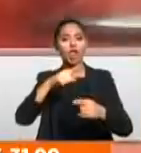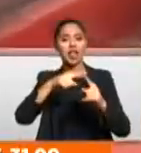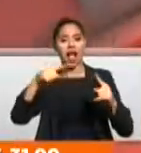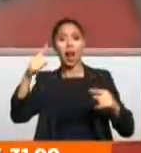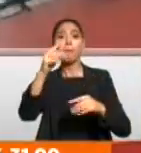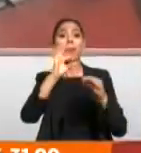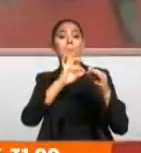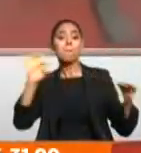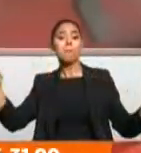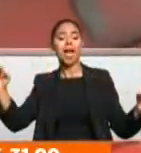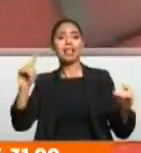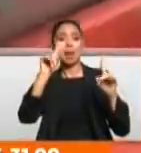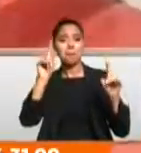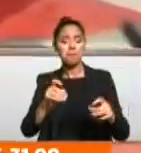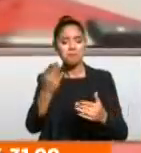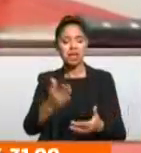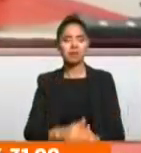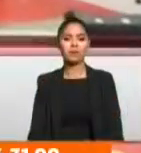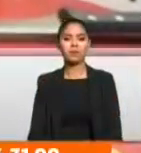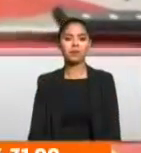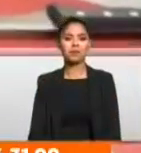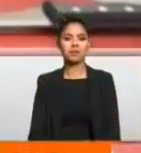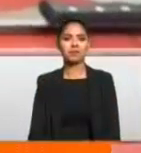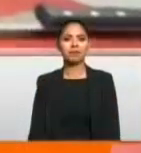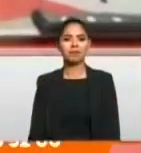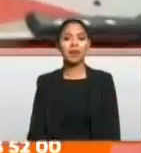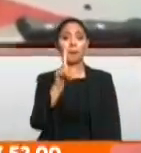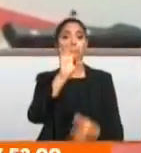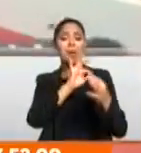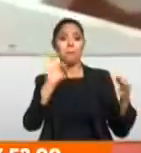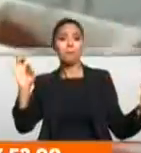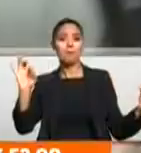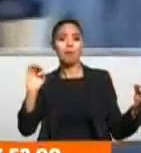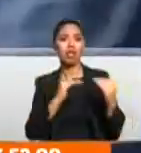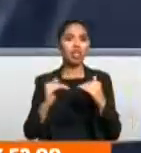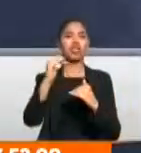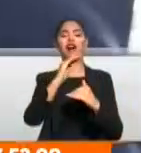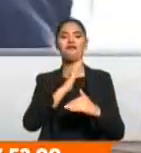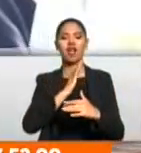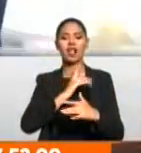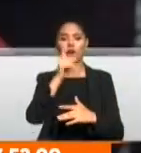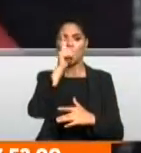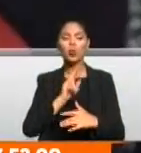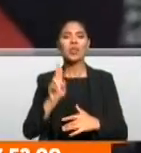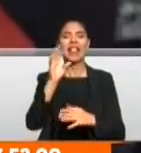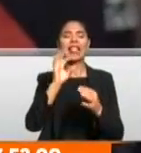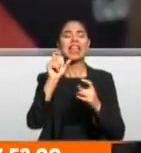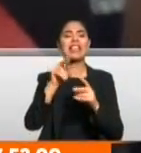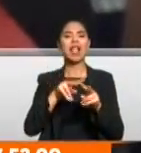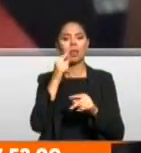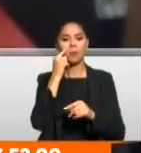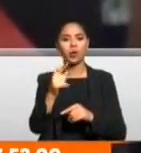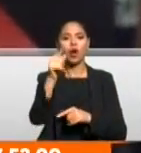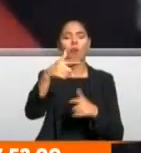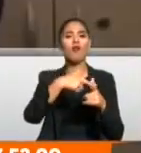bir metreyi bulacak mı kebap? Evet. Bir metreyi aşmış bile, tam 107 santim. Fatma Yüksel ve